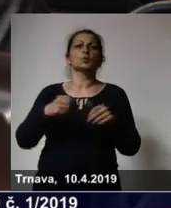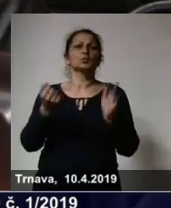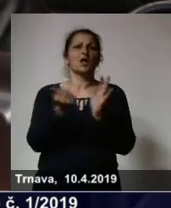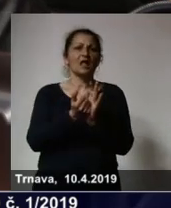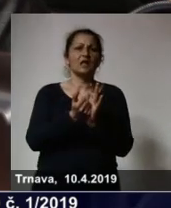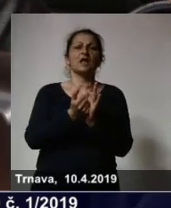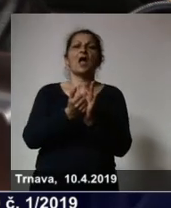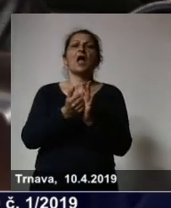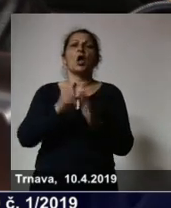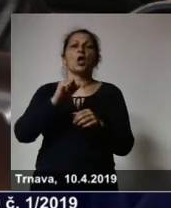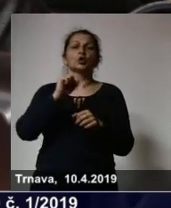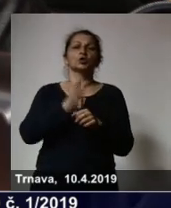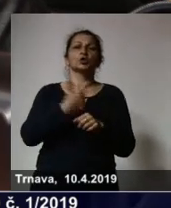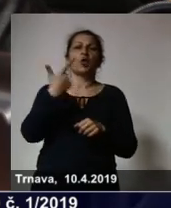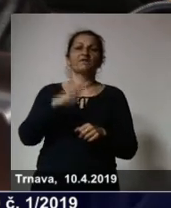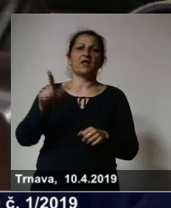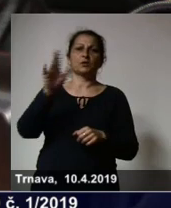zastupiteľstva číslo